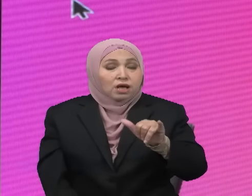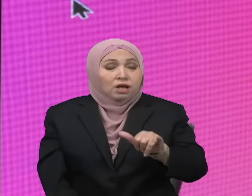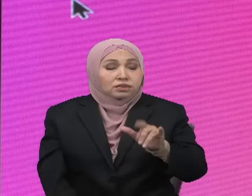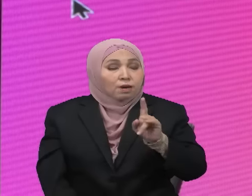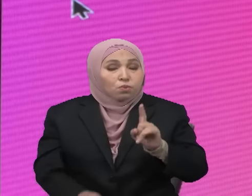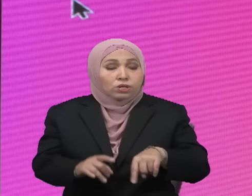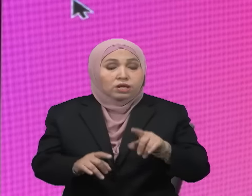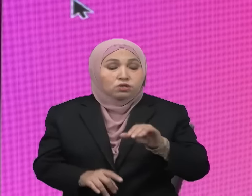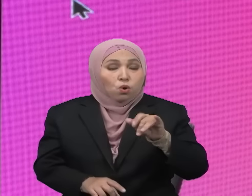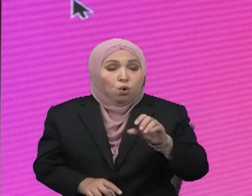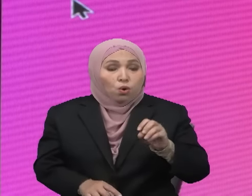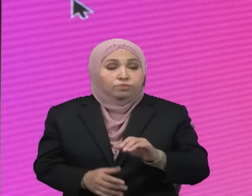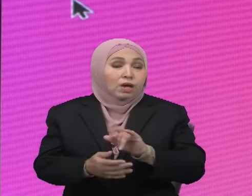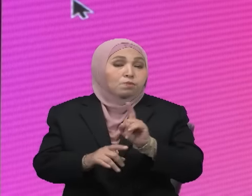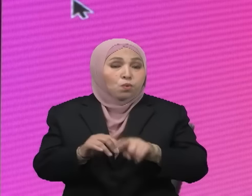Tak boleh ya.